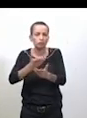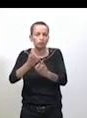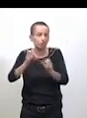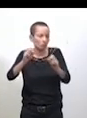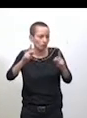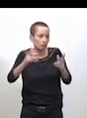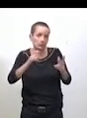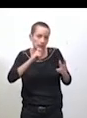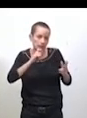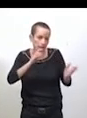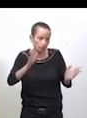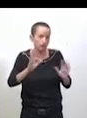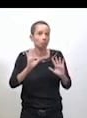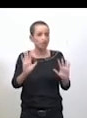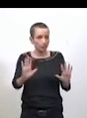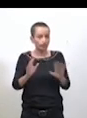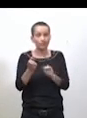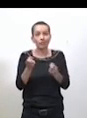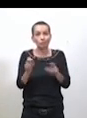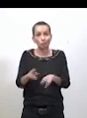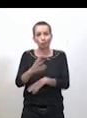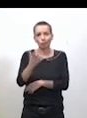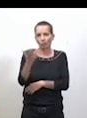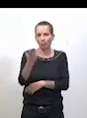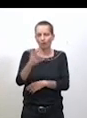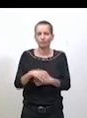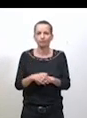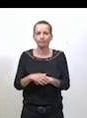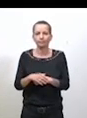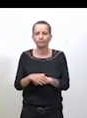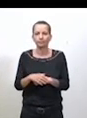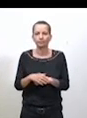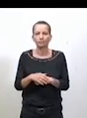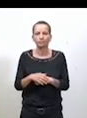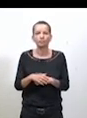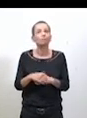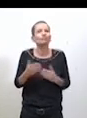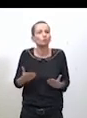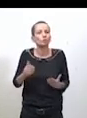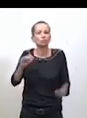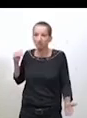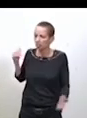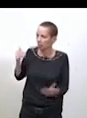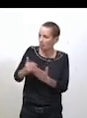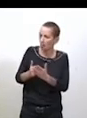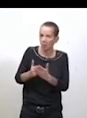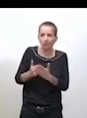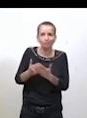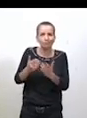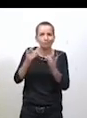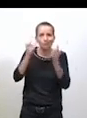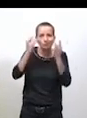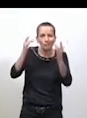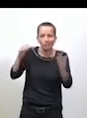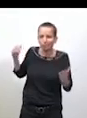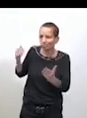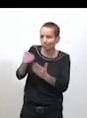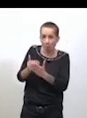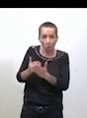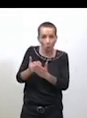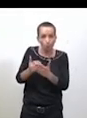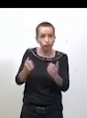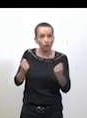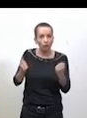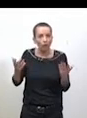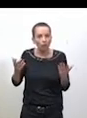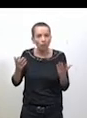mais ce n'est pas encore le cas. Par contre, ce qui est sûr, c'est qu'il y a eu, on a aujourd'hui un retour d'expérience extrêmement extrêmement fort de l'impact des monnaies locales dans plein